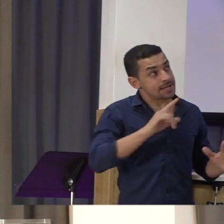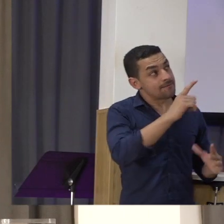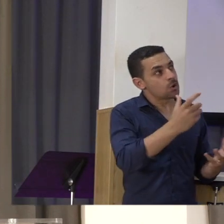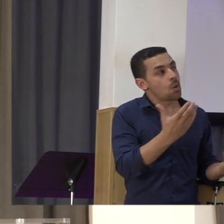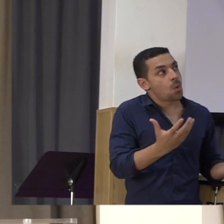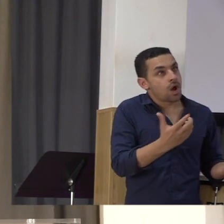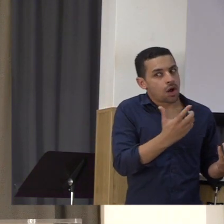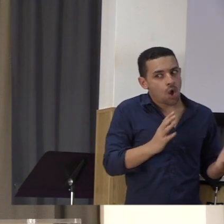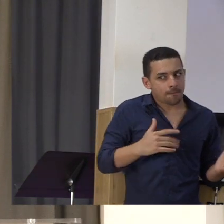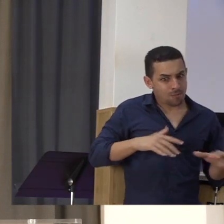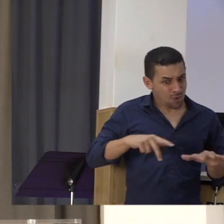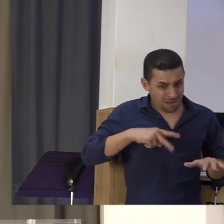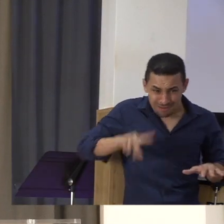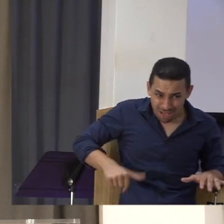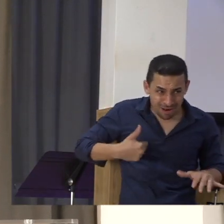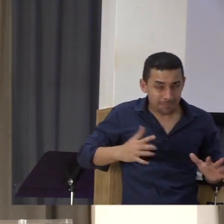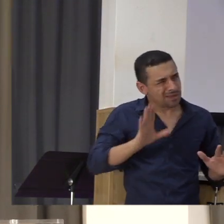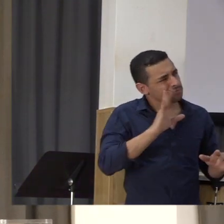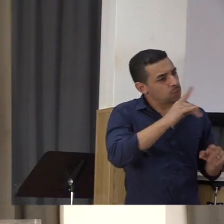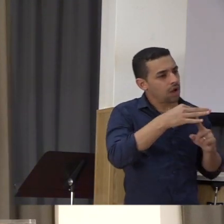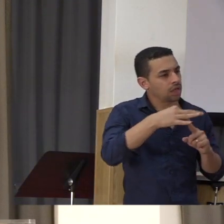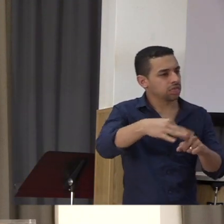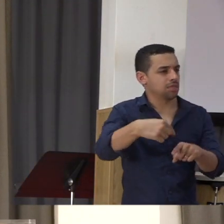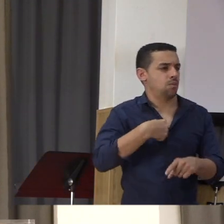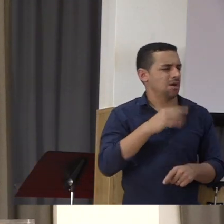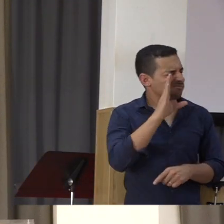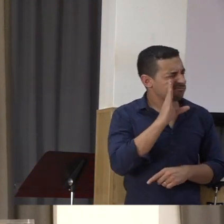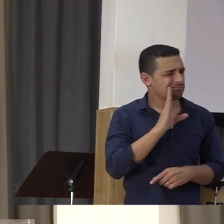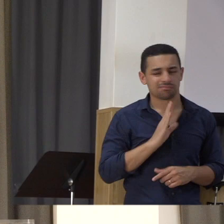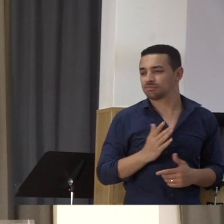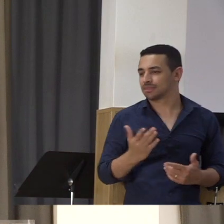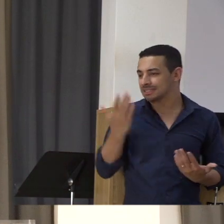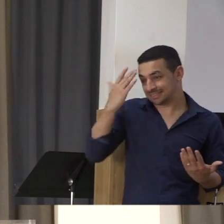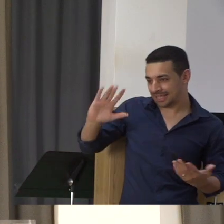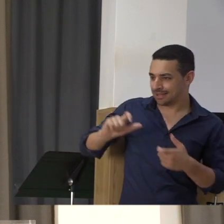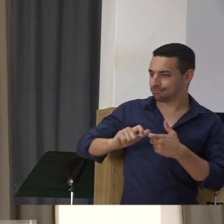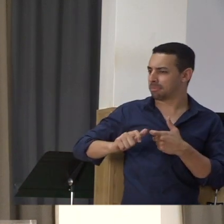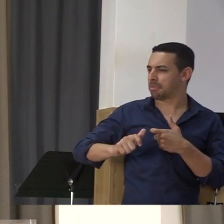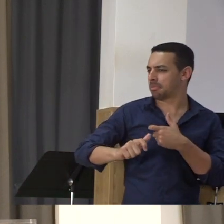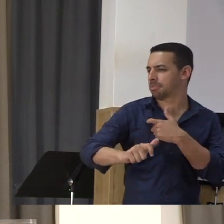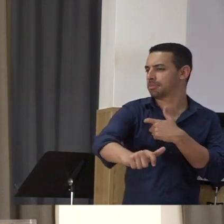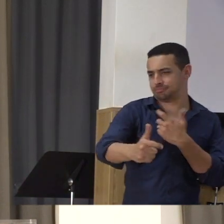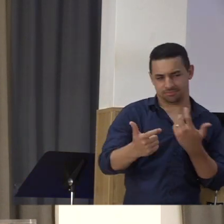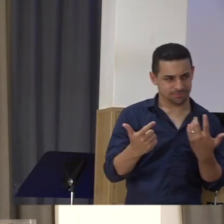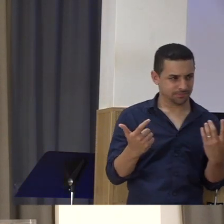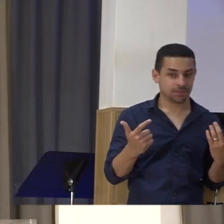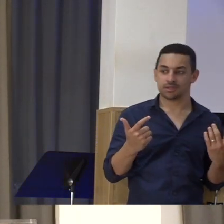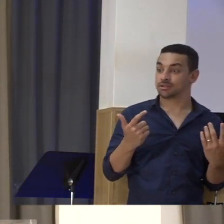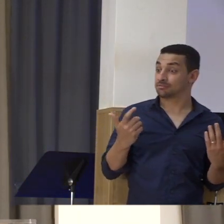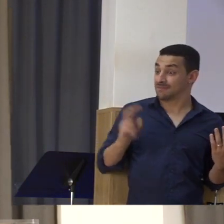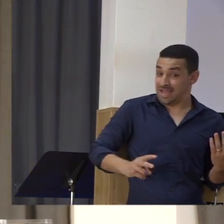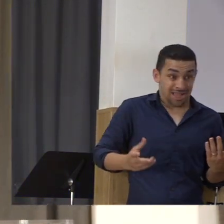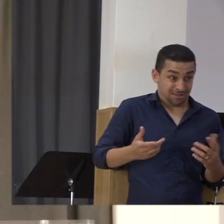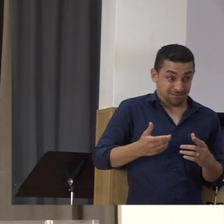ai les moyens. Mais Seigneur, toi, conduis-moi. Et nous savons la succession. Or que tout